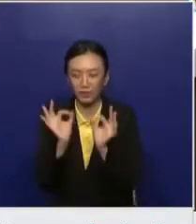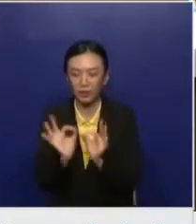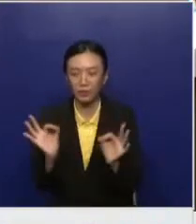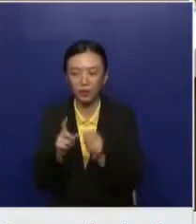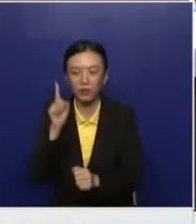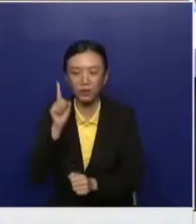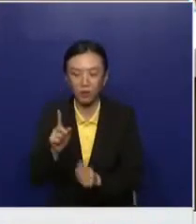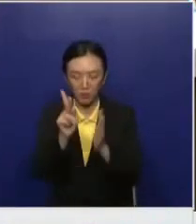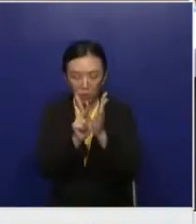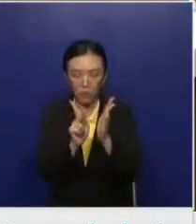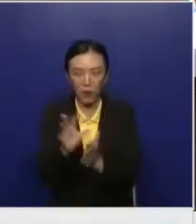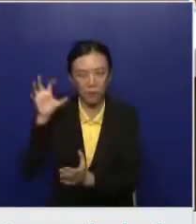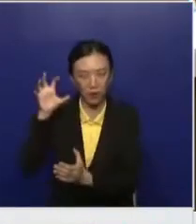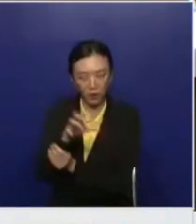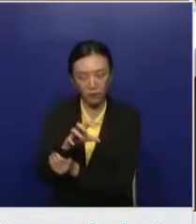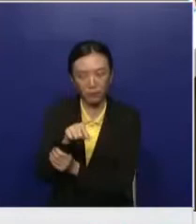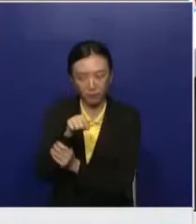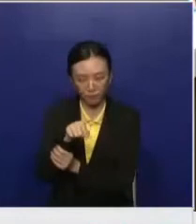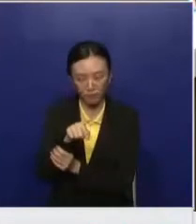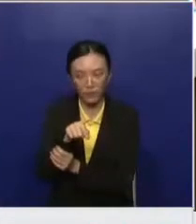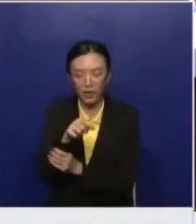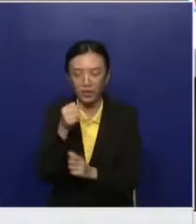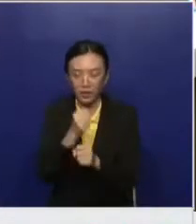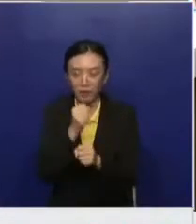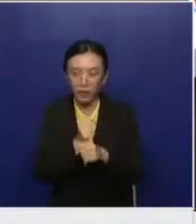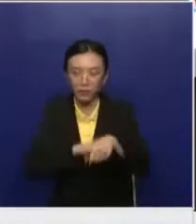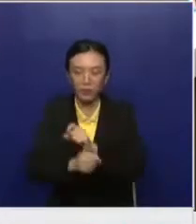ใช้กฎหมายนะฮะให้มีการคลุม